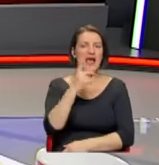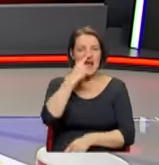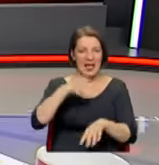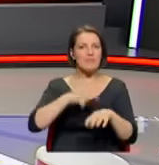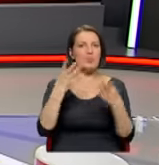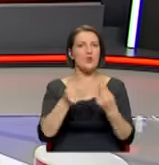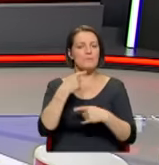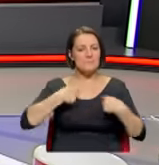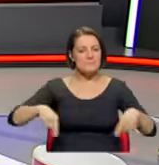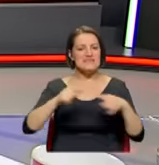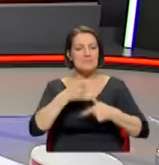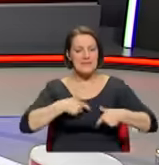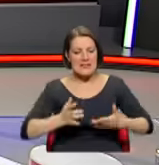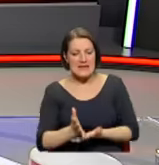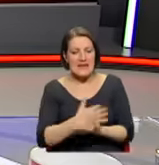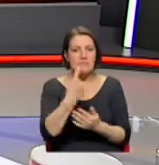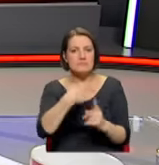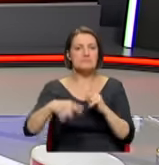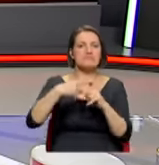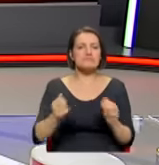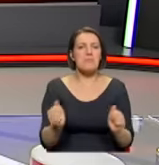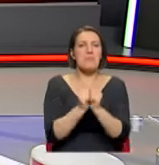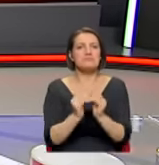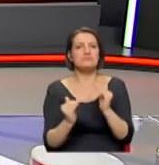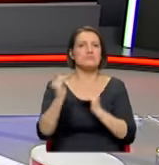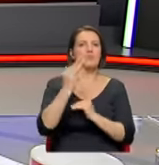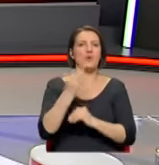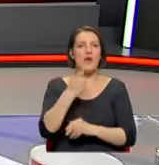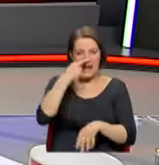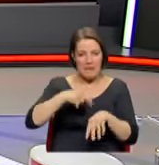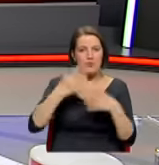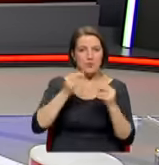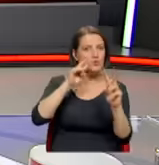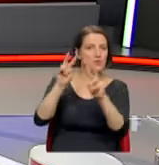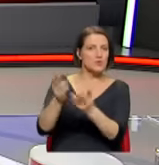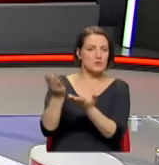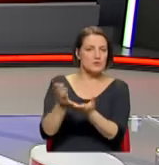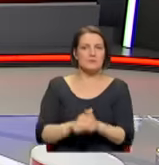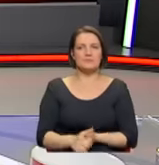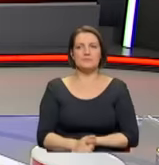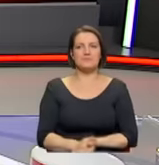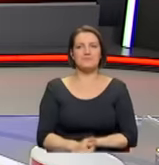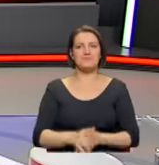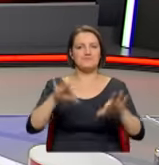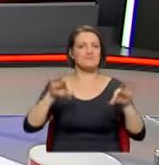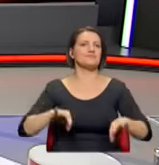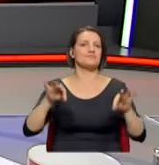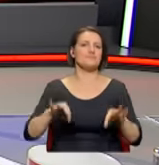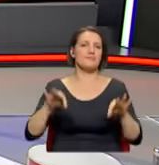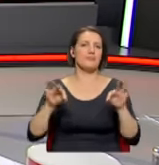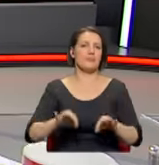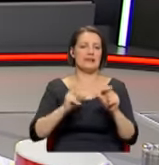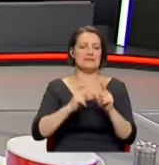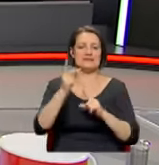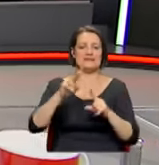olun bizim milli gelirimiz bir kat daha artar. Bundan emin olun. Görüyorsunuz işte. Şimdi gelelim